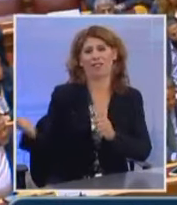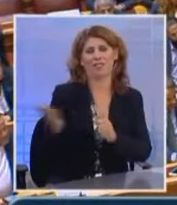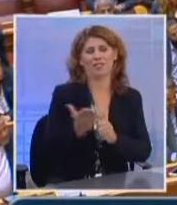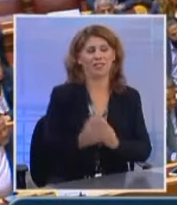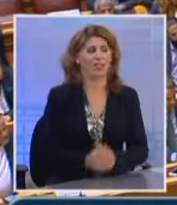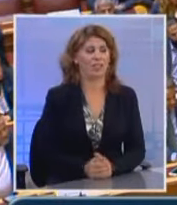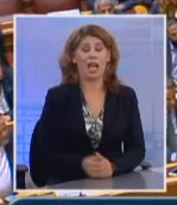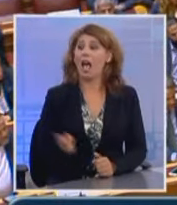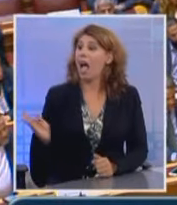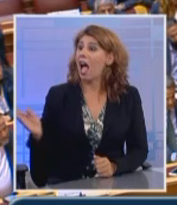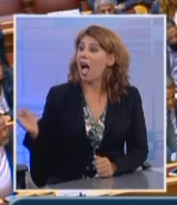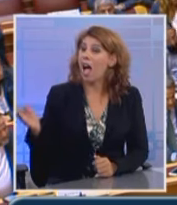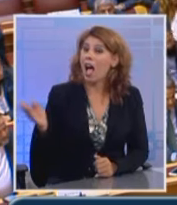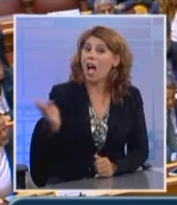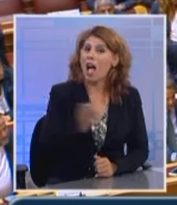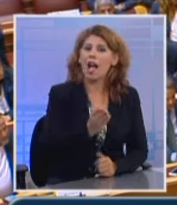Αυτοί οι αθλητές,